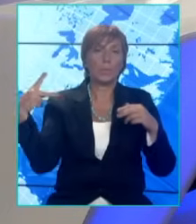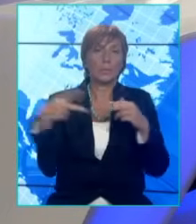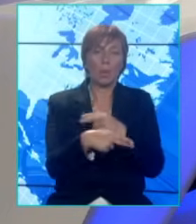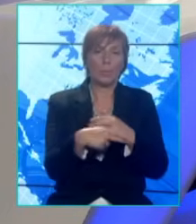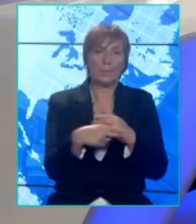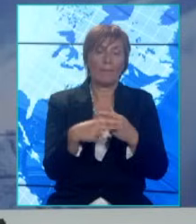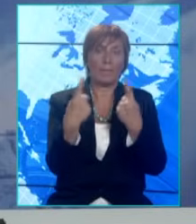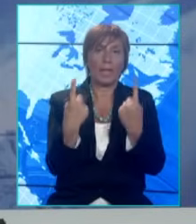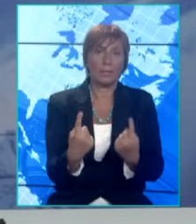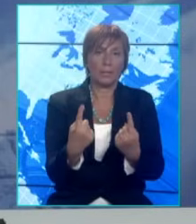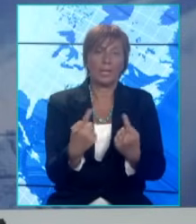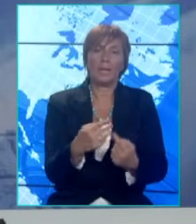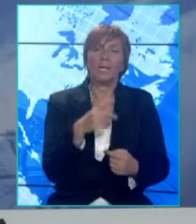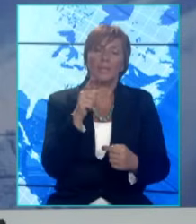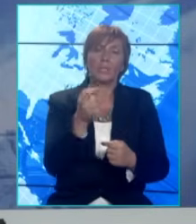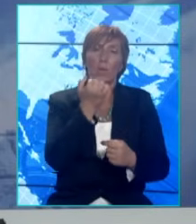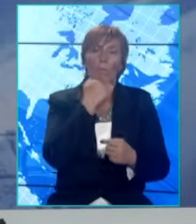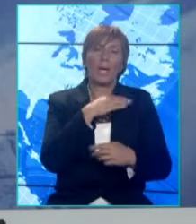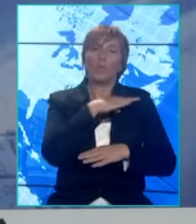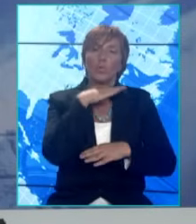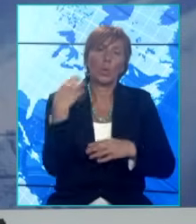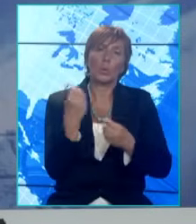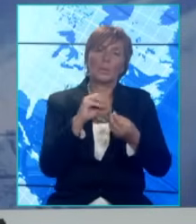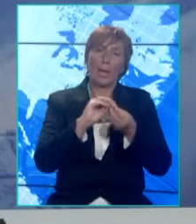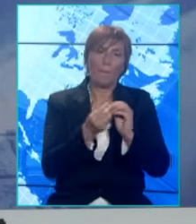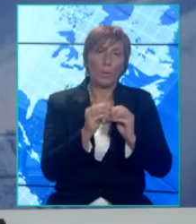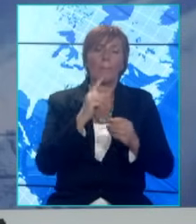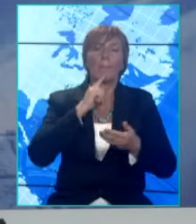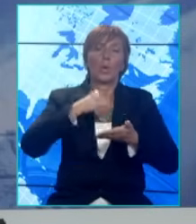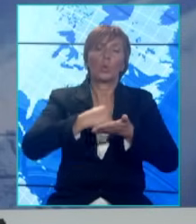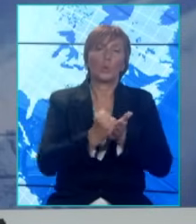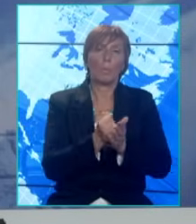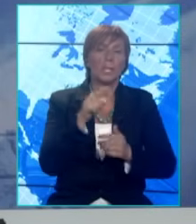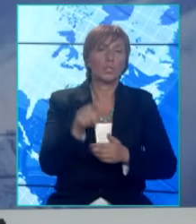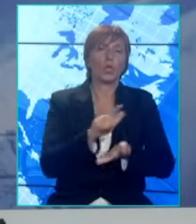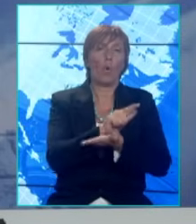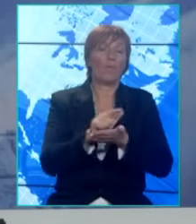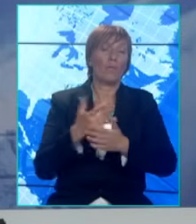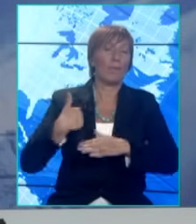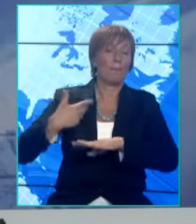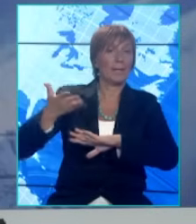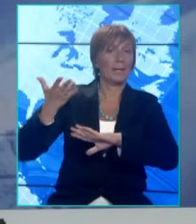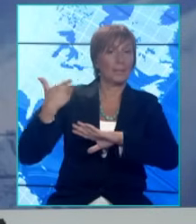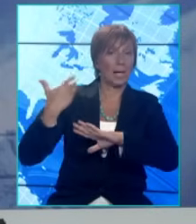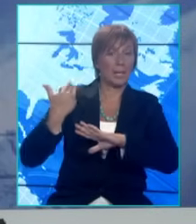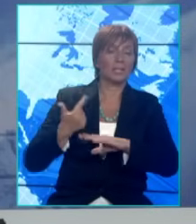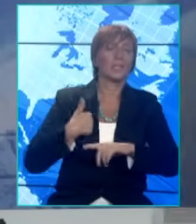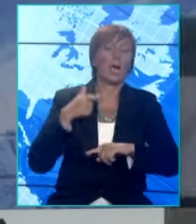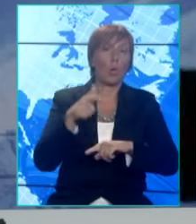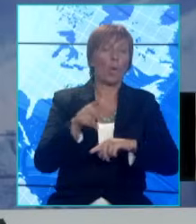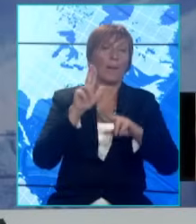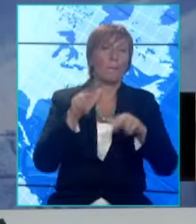Pa u pravu ste, dosta izazova koji su obilježili ovo vrijeme i za nas, ali i na koje